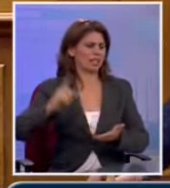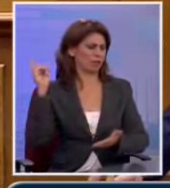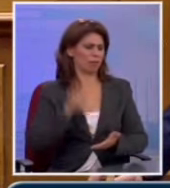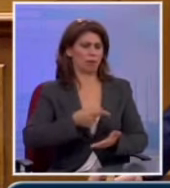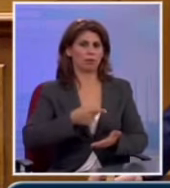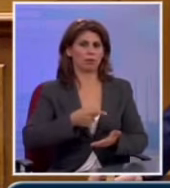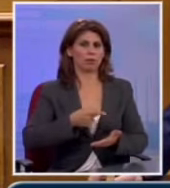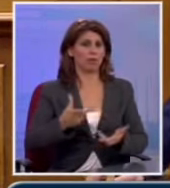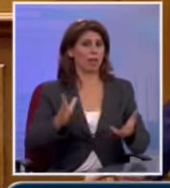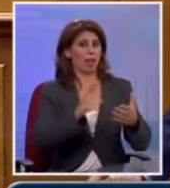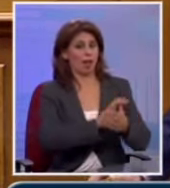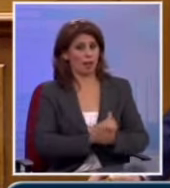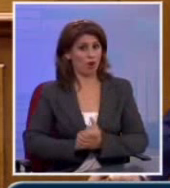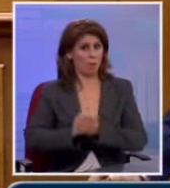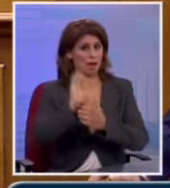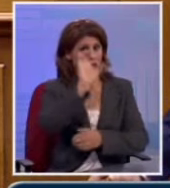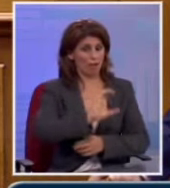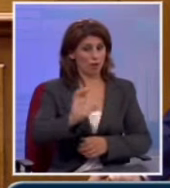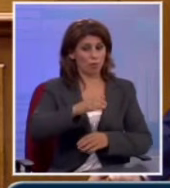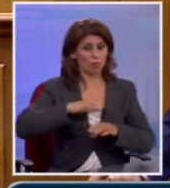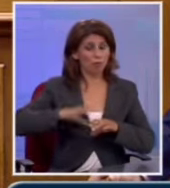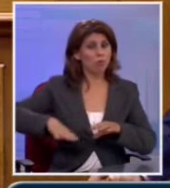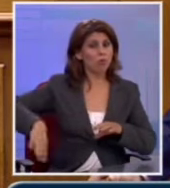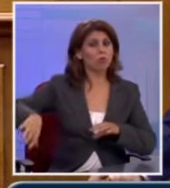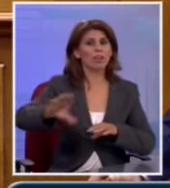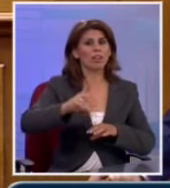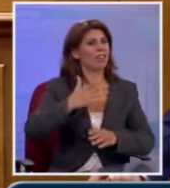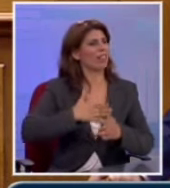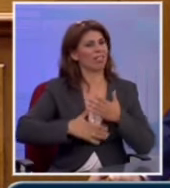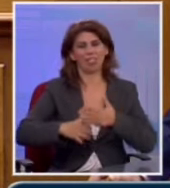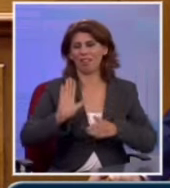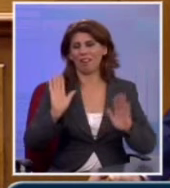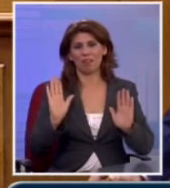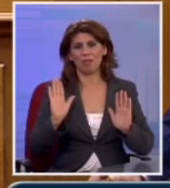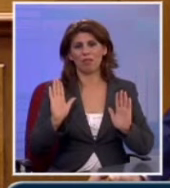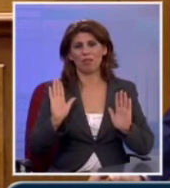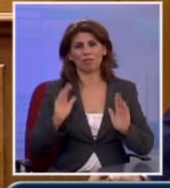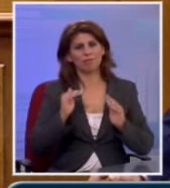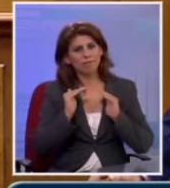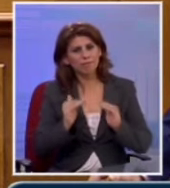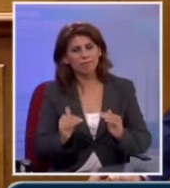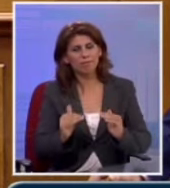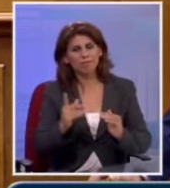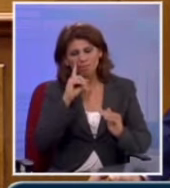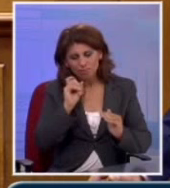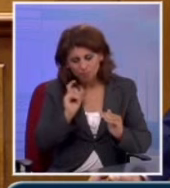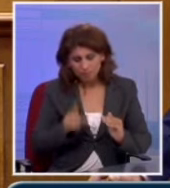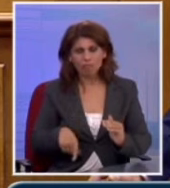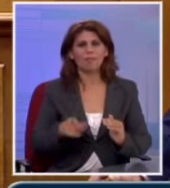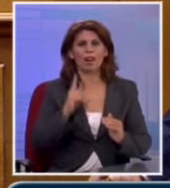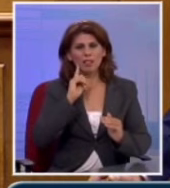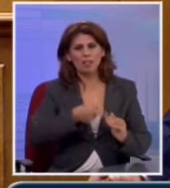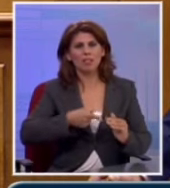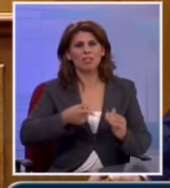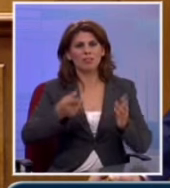Μια ενωμένη Ευρώπη που οι λαοί της δεν θα αγαπούν, αλλά θα παραμένουν από καταναγκασμό και όχι από